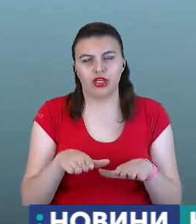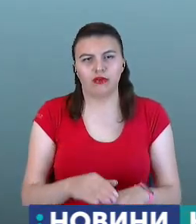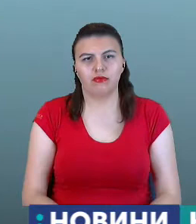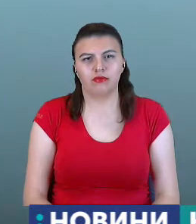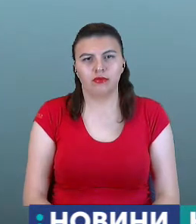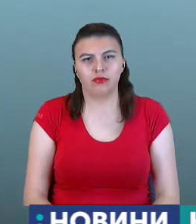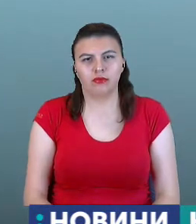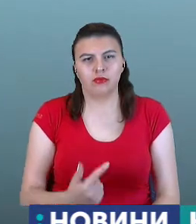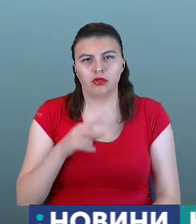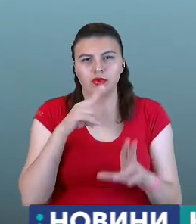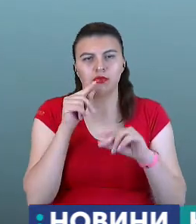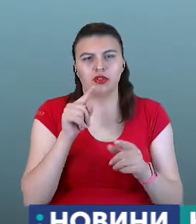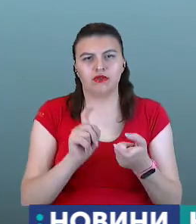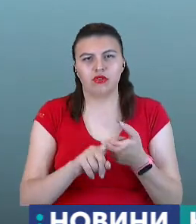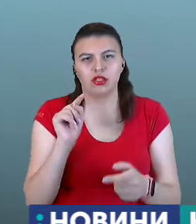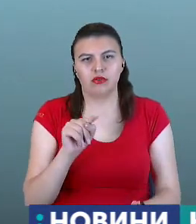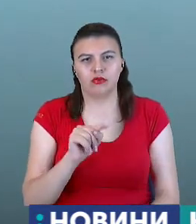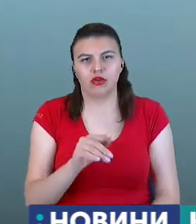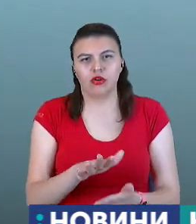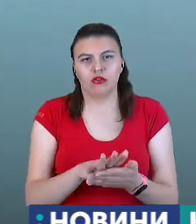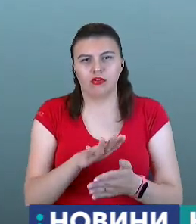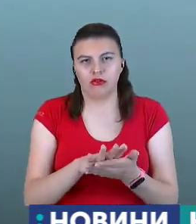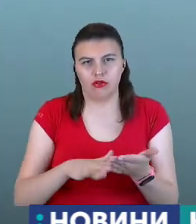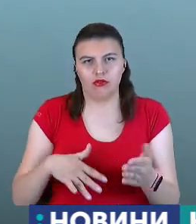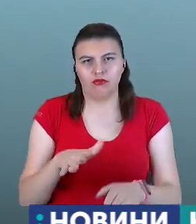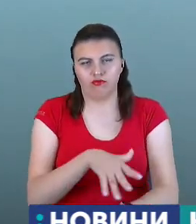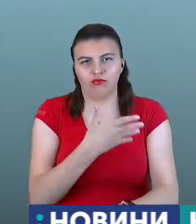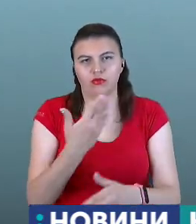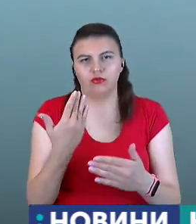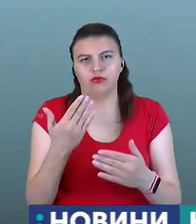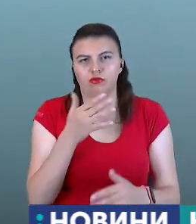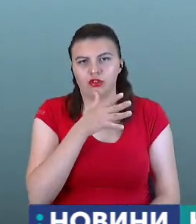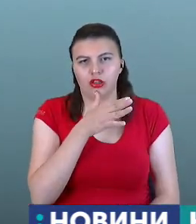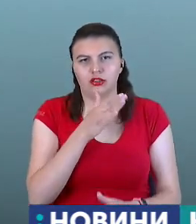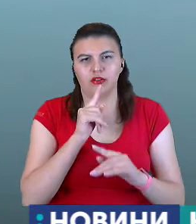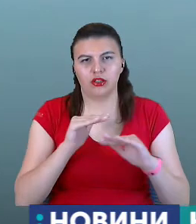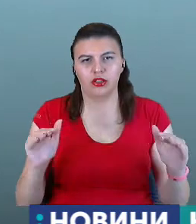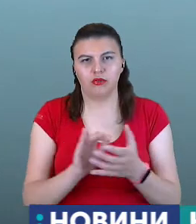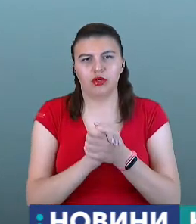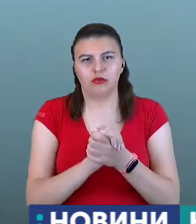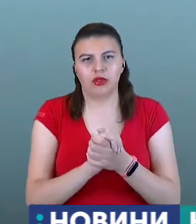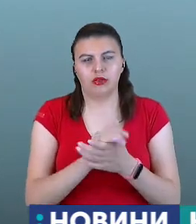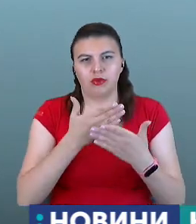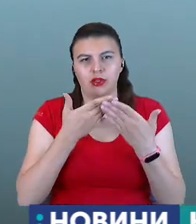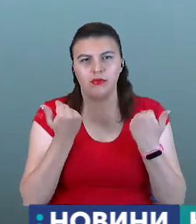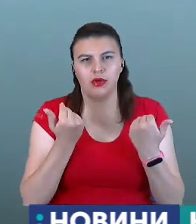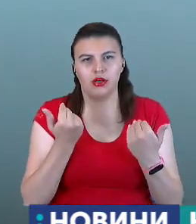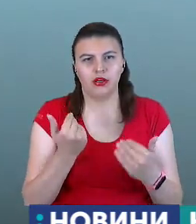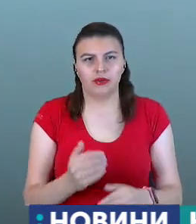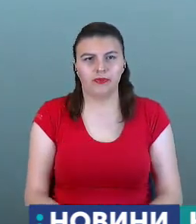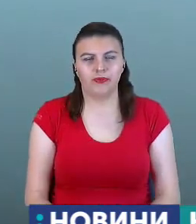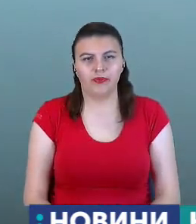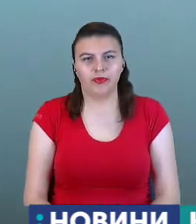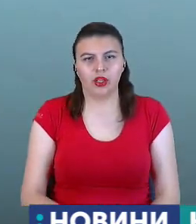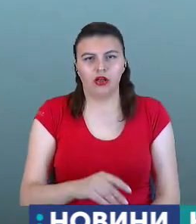в зв'язку із тим, що тривалий час триває тиша, перемир'я, відсутні якби